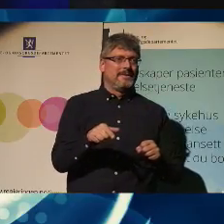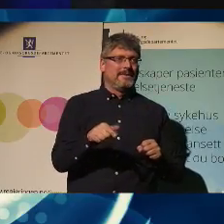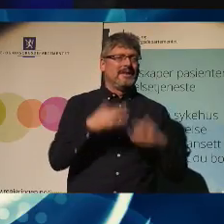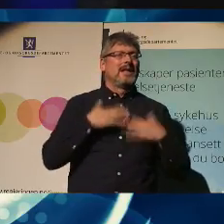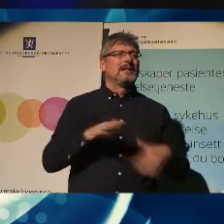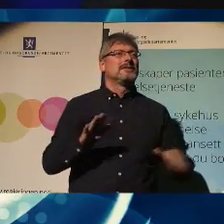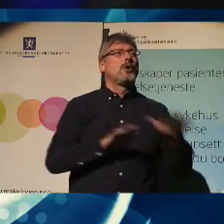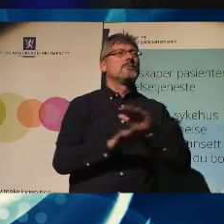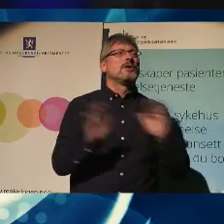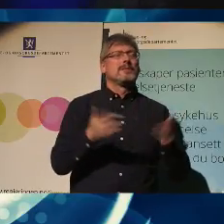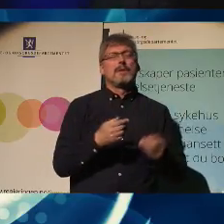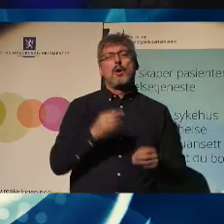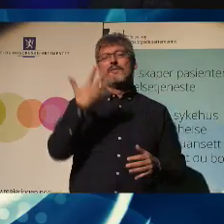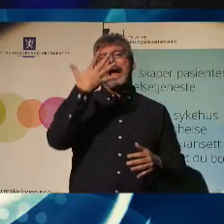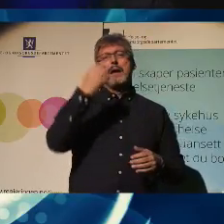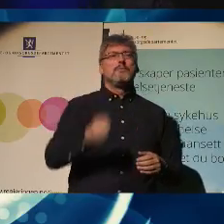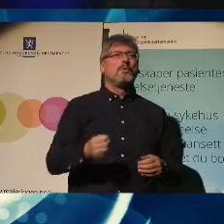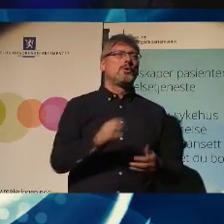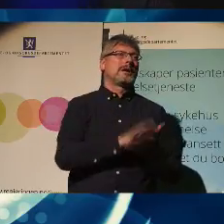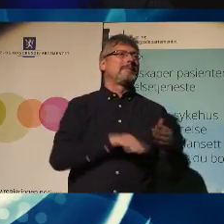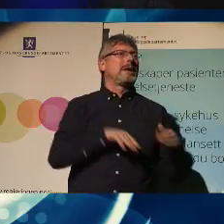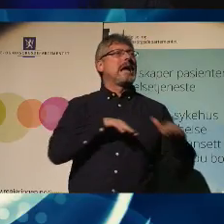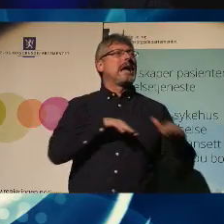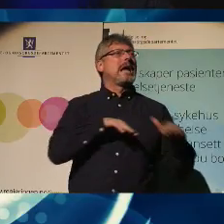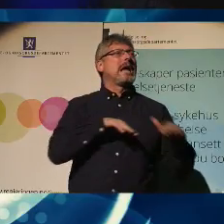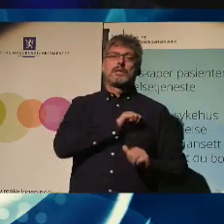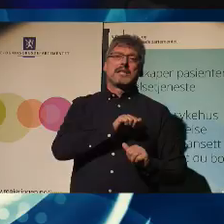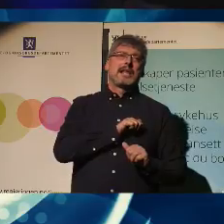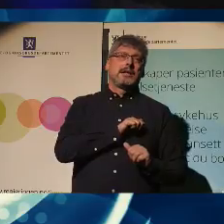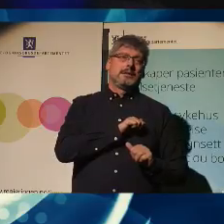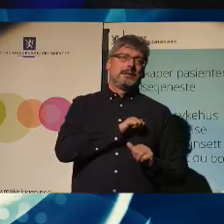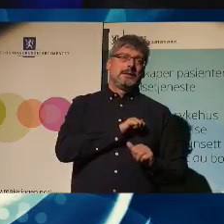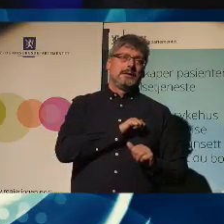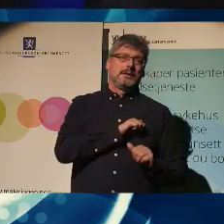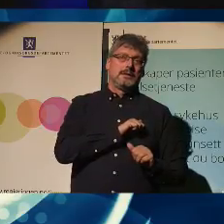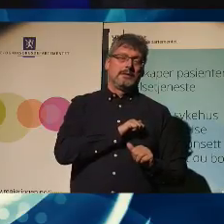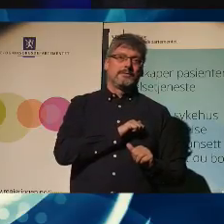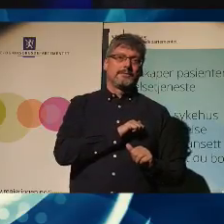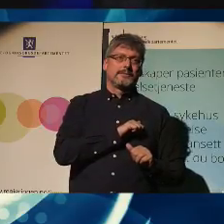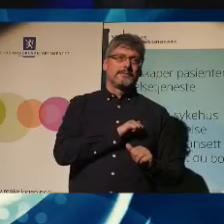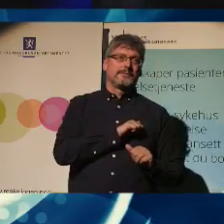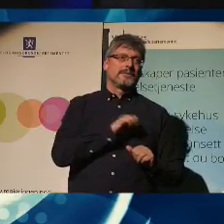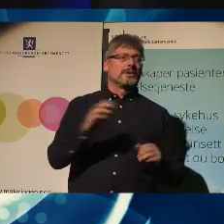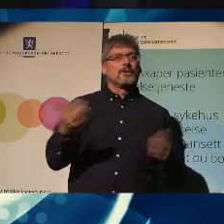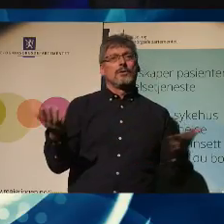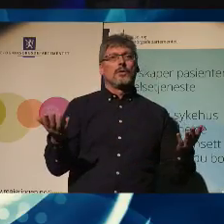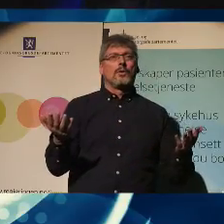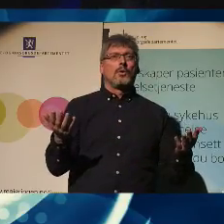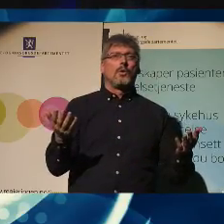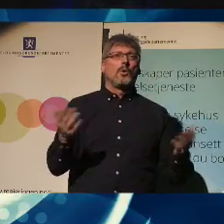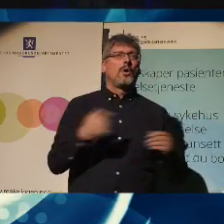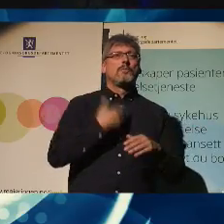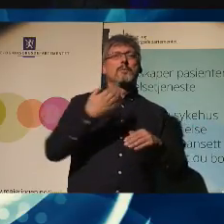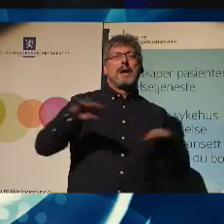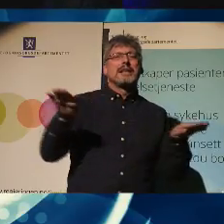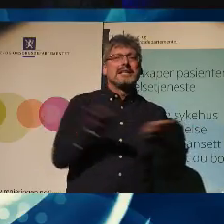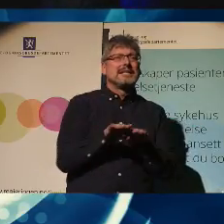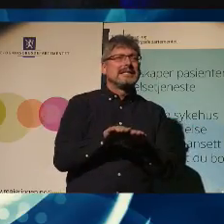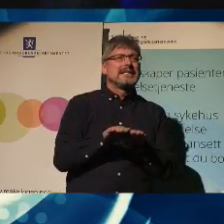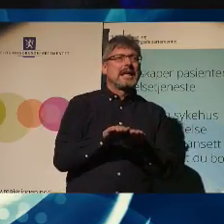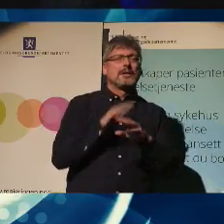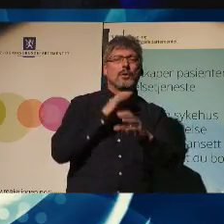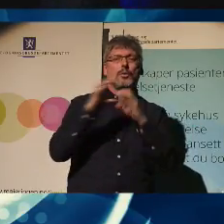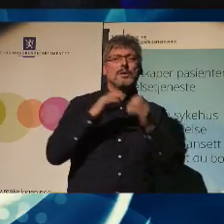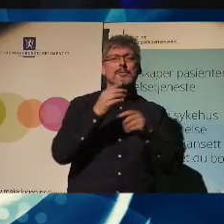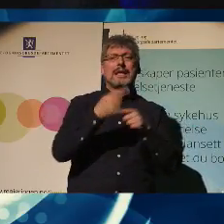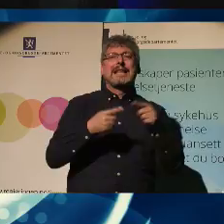Om 5 år så regner jeg med at du kan sitte hjemme hos deg selv og ha en mye tettere kommunikasjon med deler av